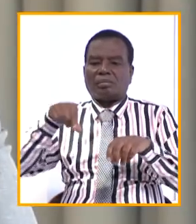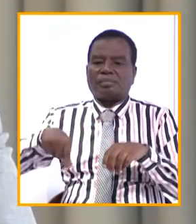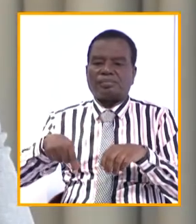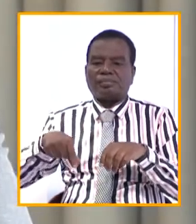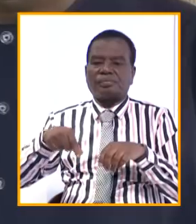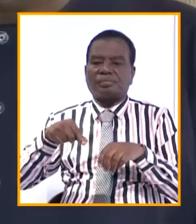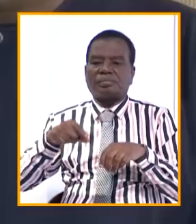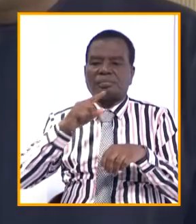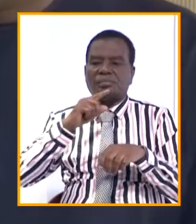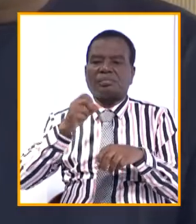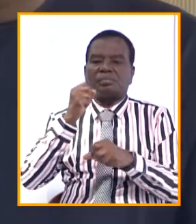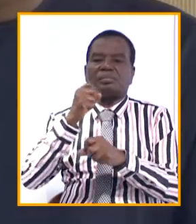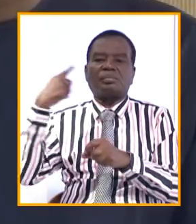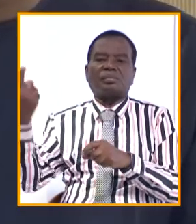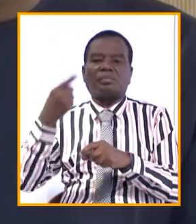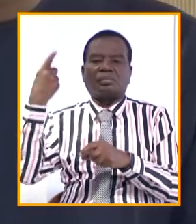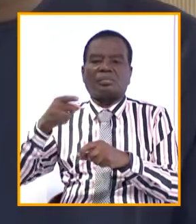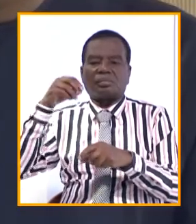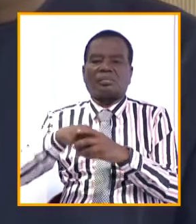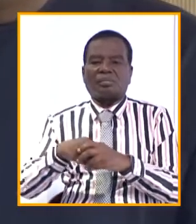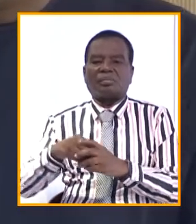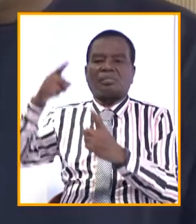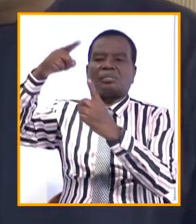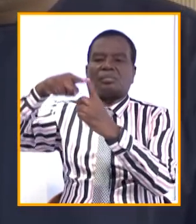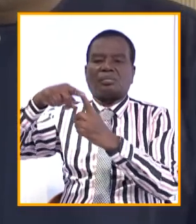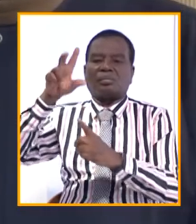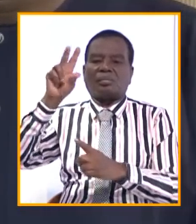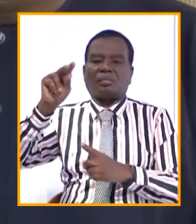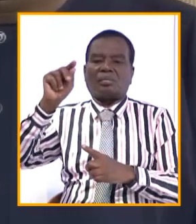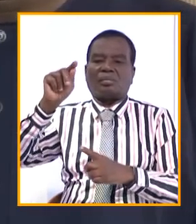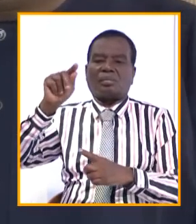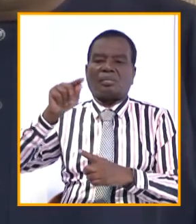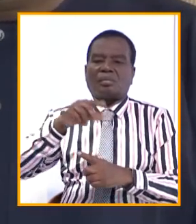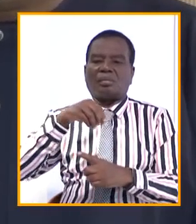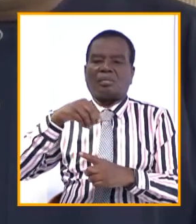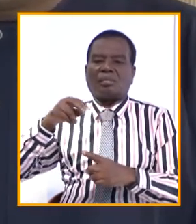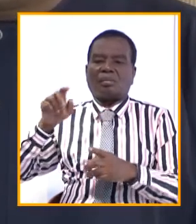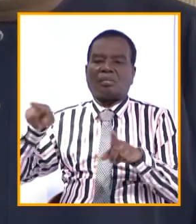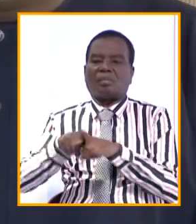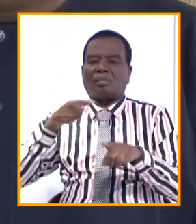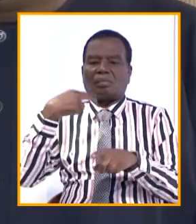l'EPFL est constamment dans le top 20 des meilleures universités à travers le monde. Donc